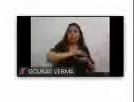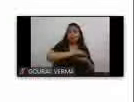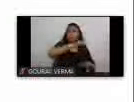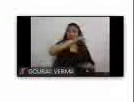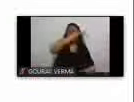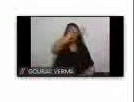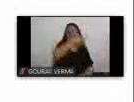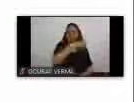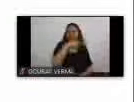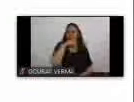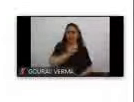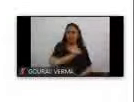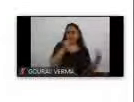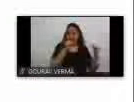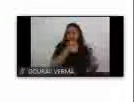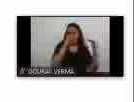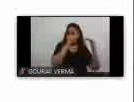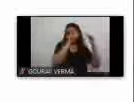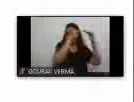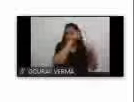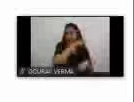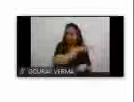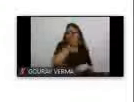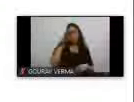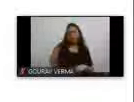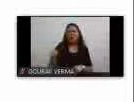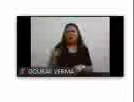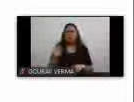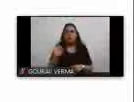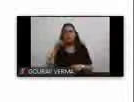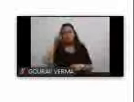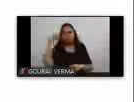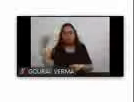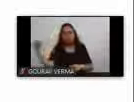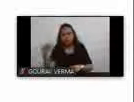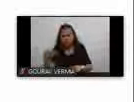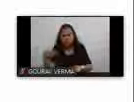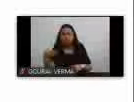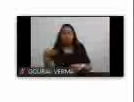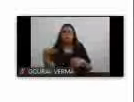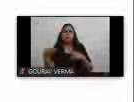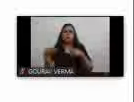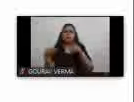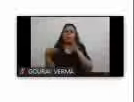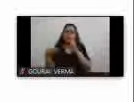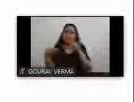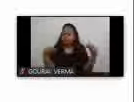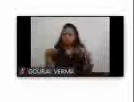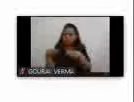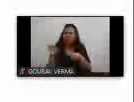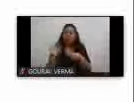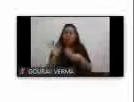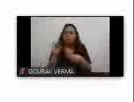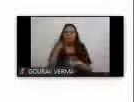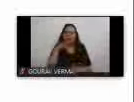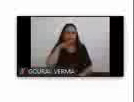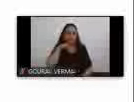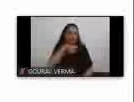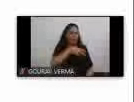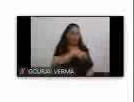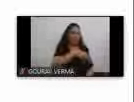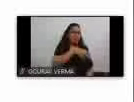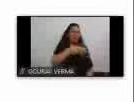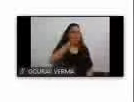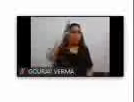is above or below the head, चलते वक्त बंप करते हैं या सर पे टकराते हैं, ये सब हमको